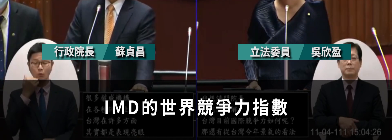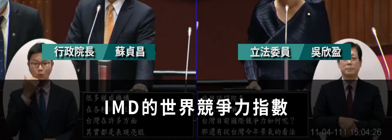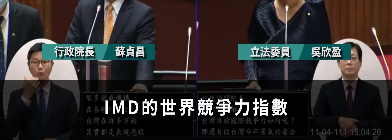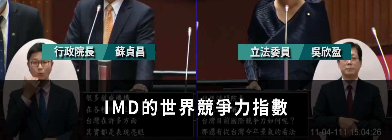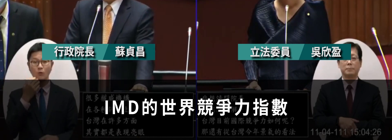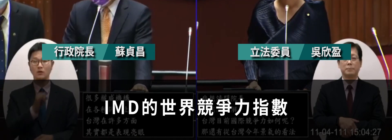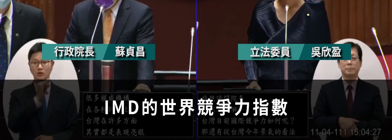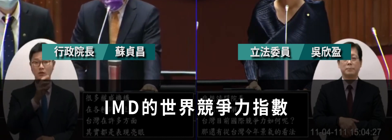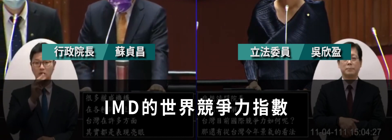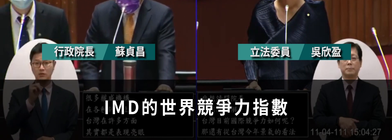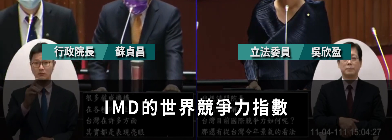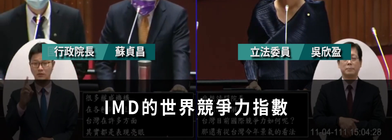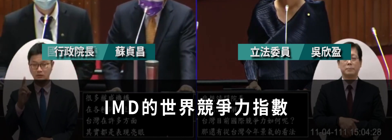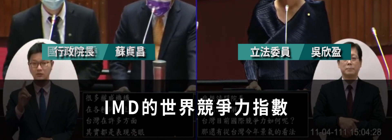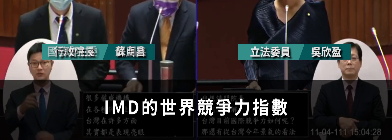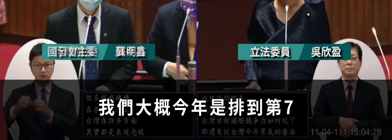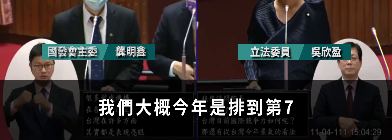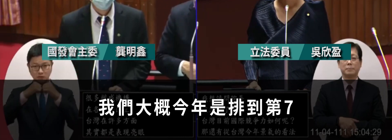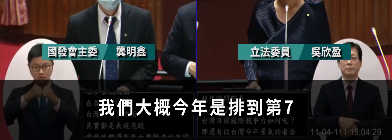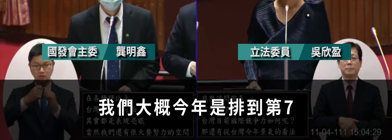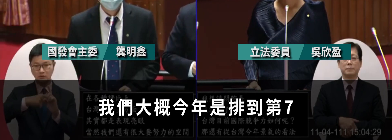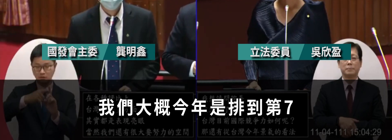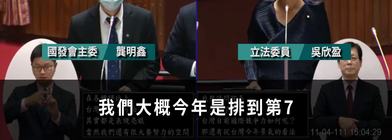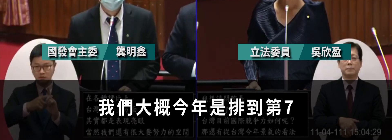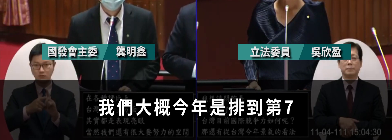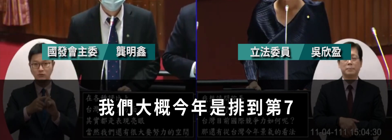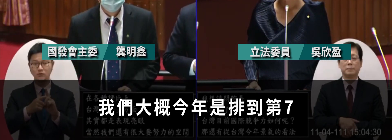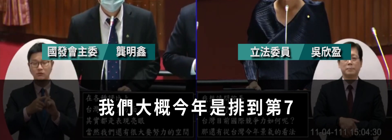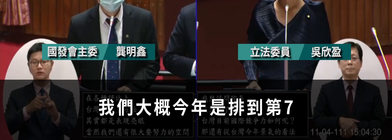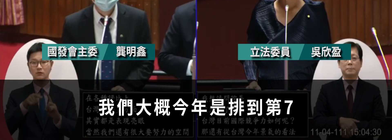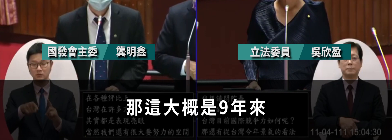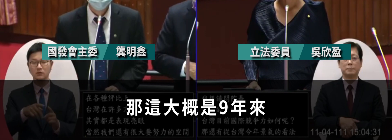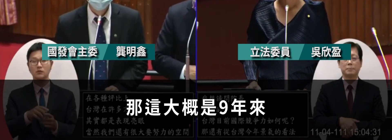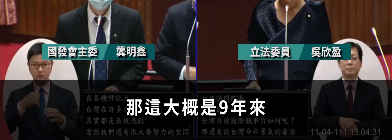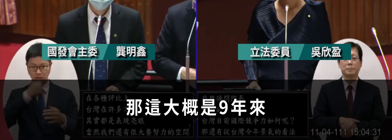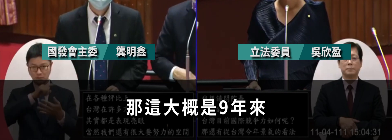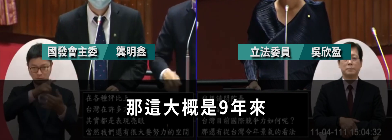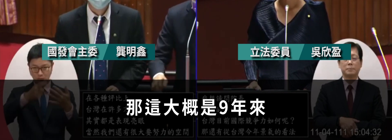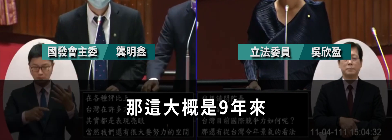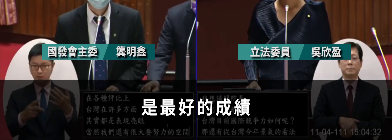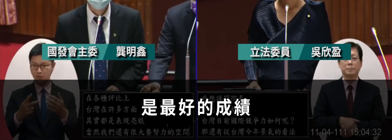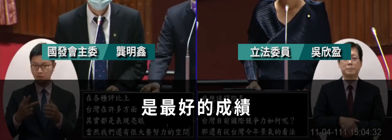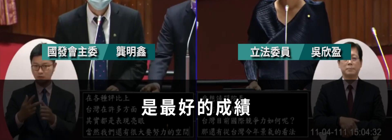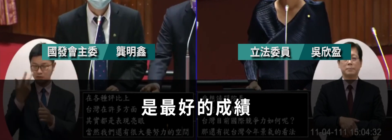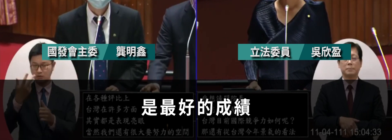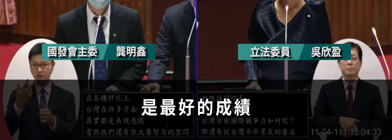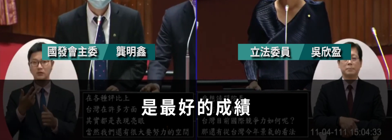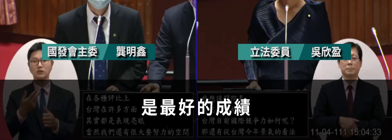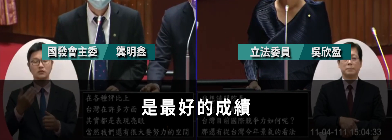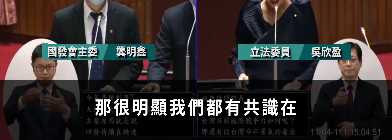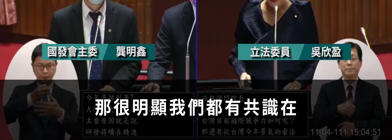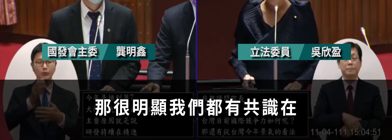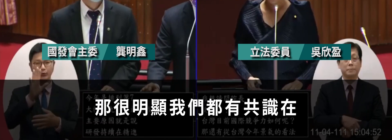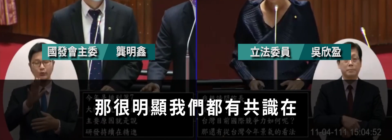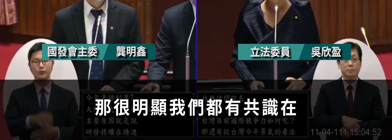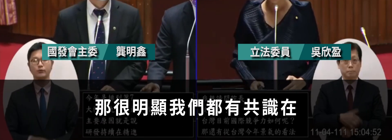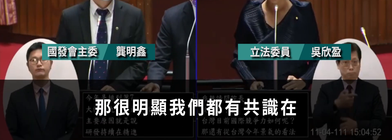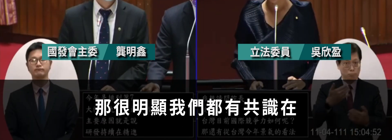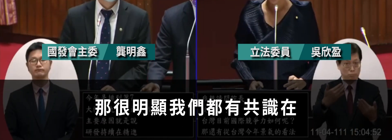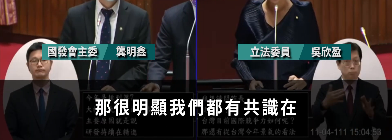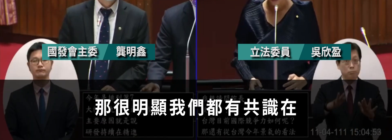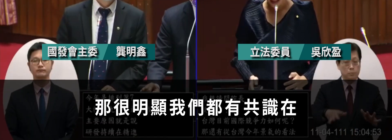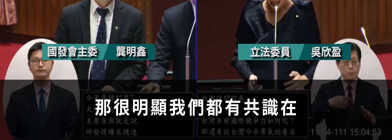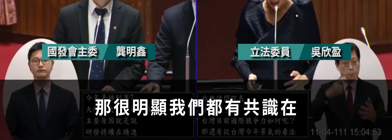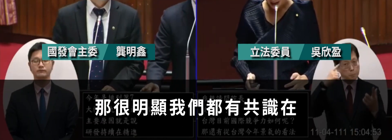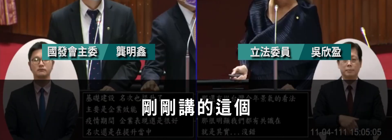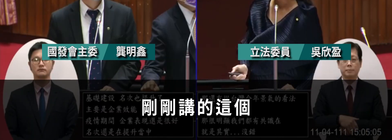威性的 IMD 的世界竞争力指数，我们大概今年是排到第七啊，那这大概是9年来是最好的成绩。 那很明显我们都